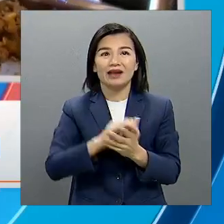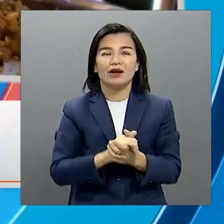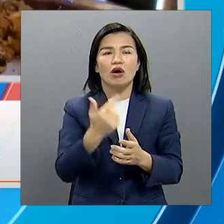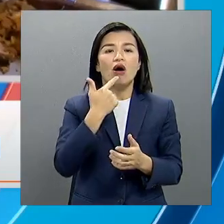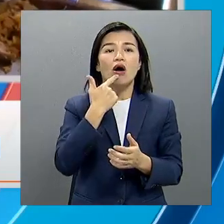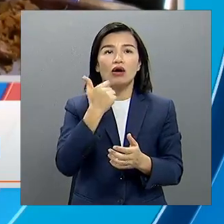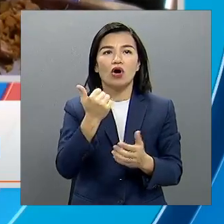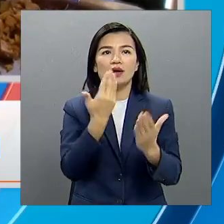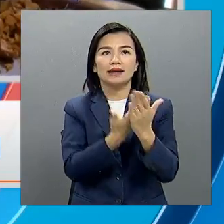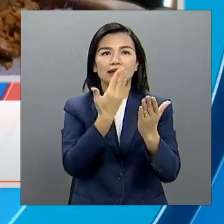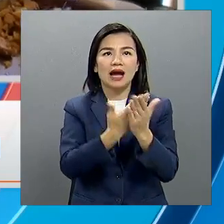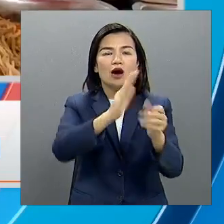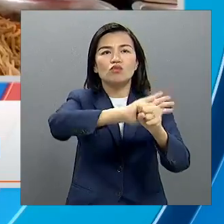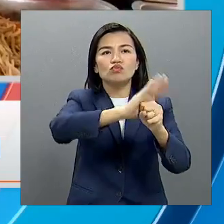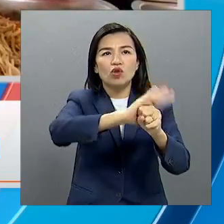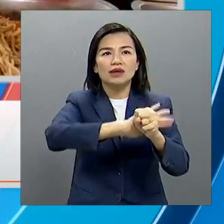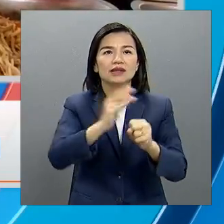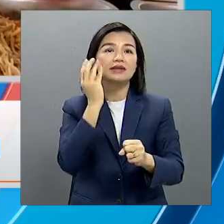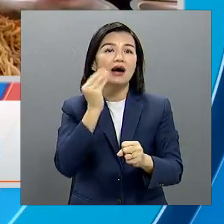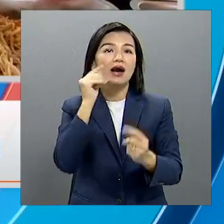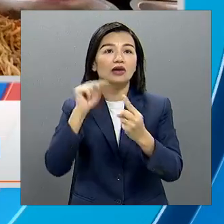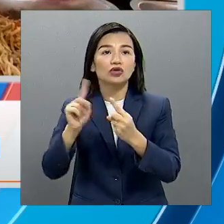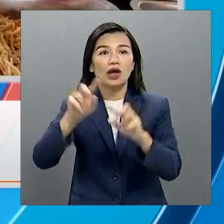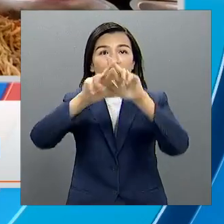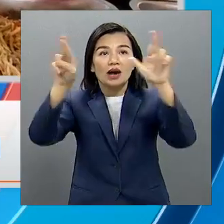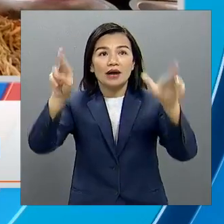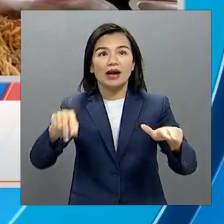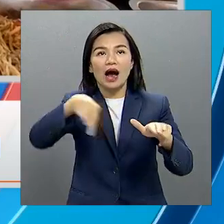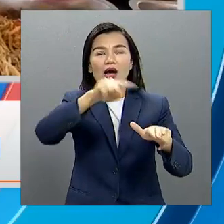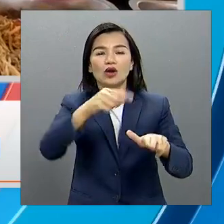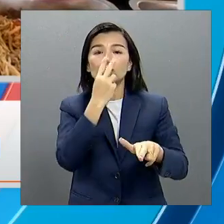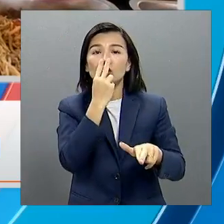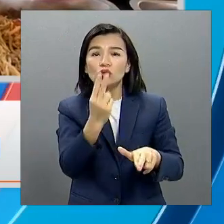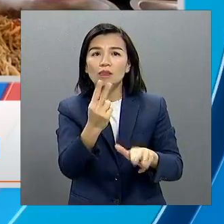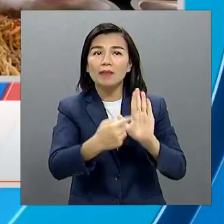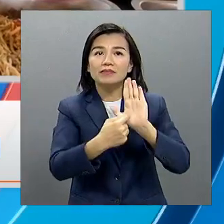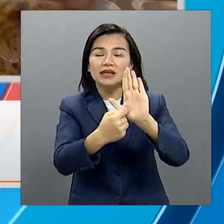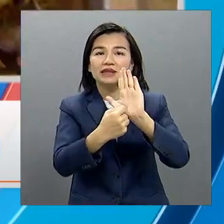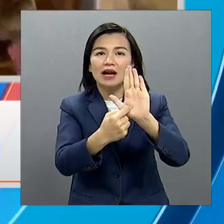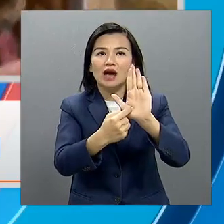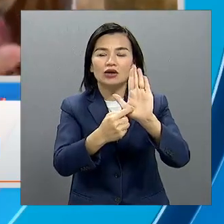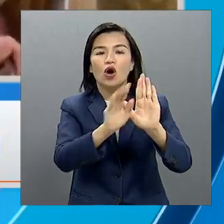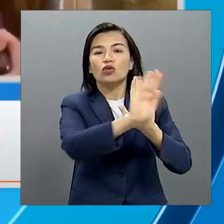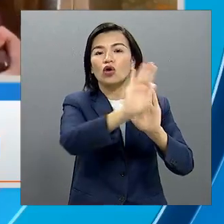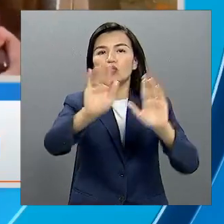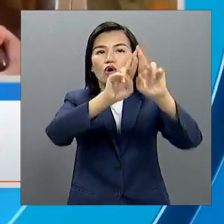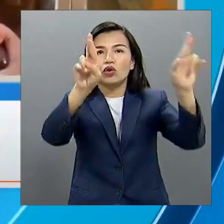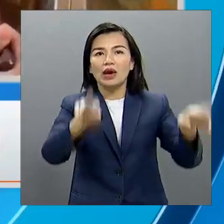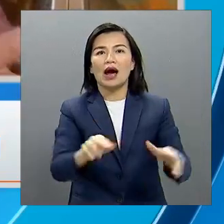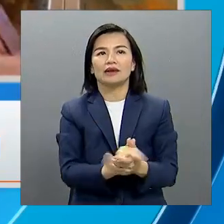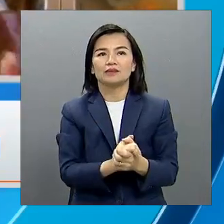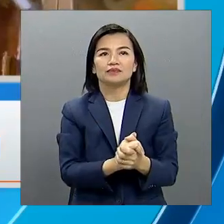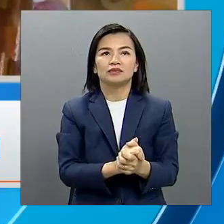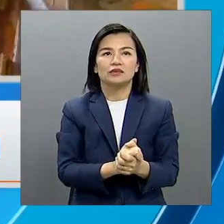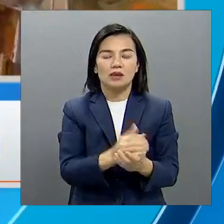าต้องดีแล้วทุกร้านเนี่ยก็ต้องมีจุดเด่นเป็นของตัวเองนะคะซึ่งต้องบอกว่าเป็นเรื่องสำคัญที่จะสามารถอยู่ได้